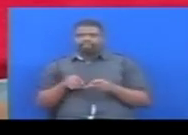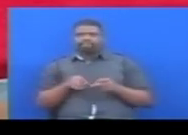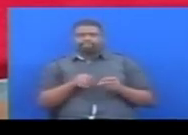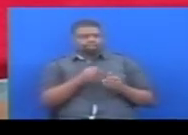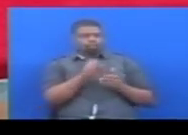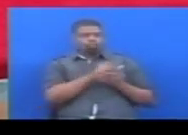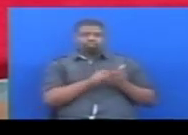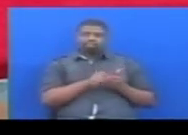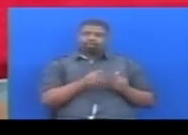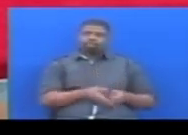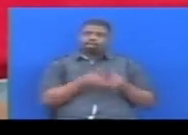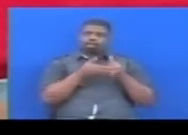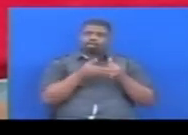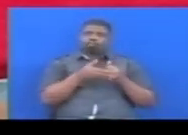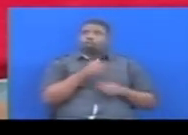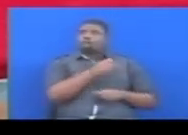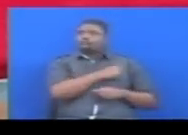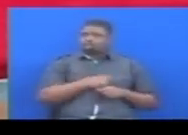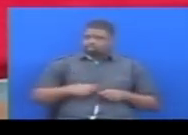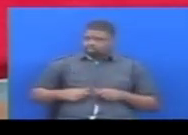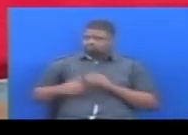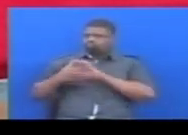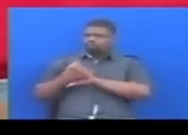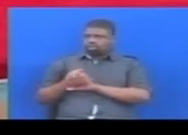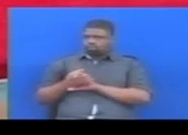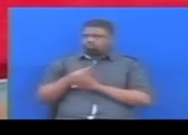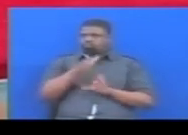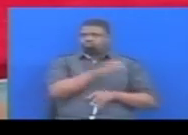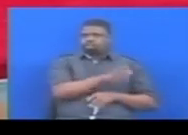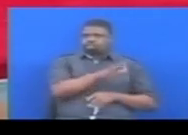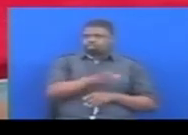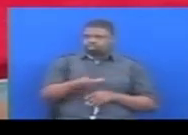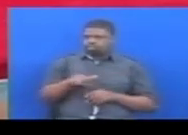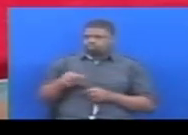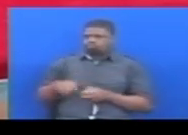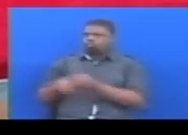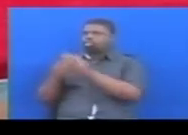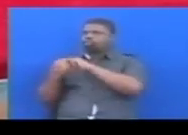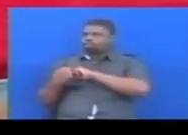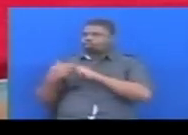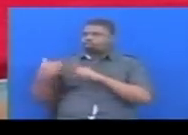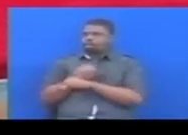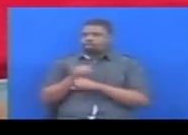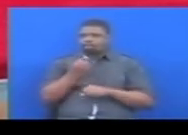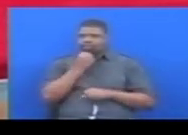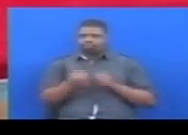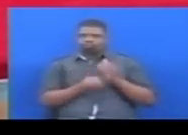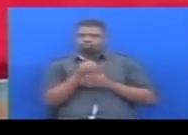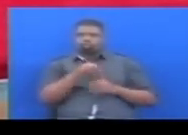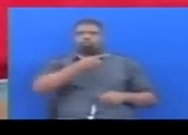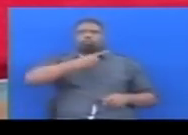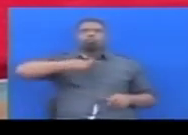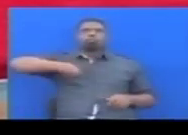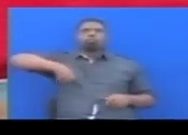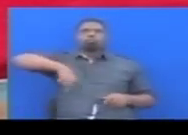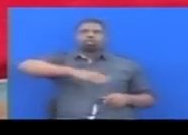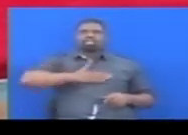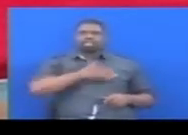rais, muungano na mazingira, tunawajibika moja kwa moja kupata taarifa kutoka kwa wenzetu. Nimhakikishie Mheshimiwa mbunge